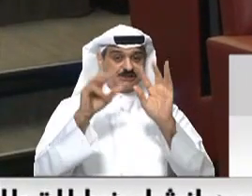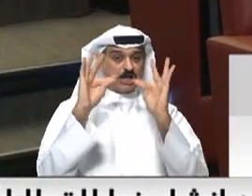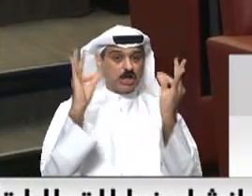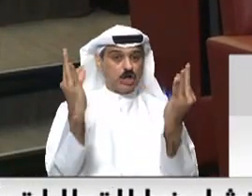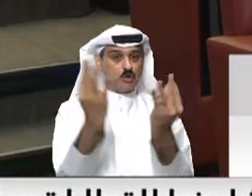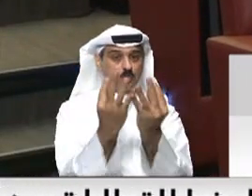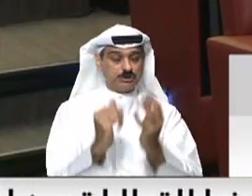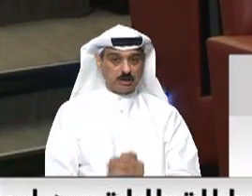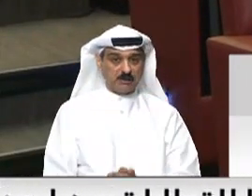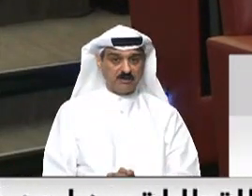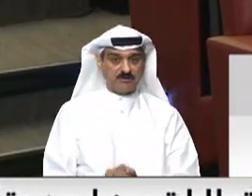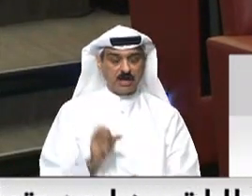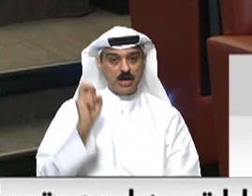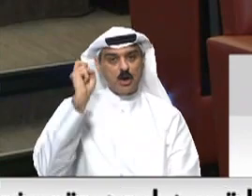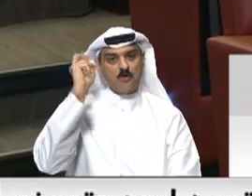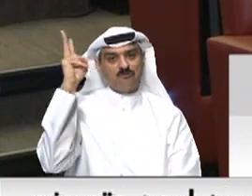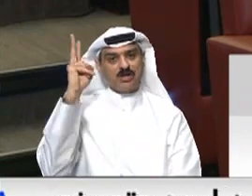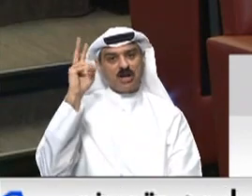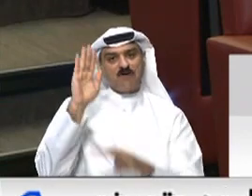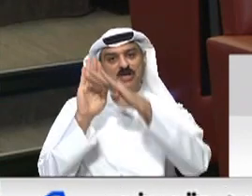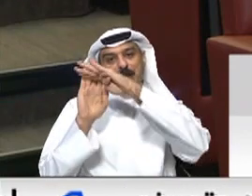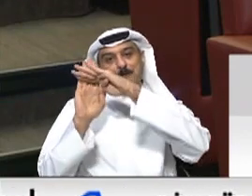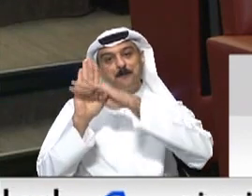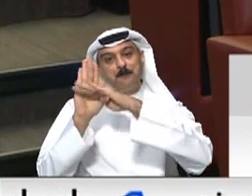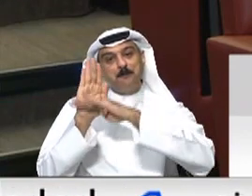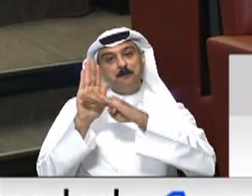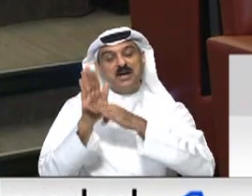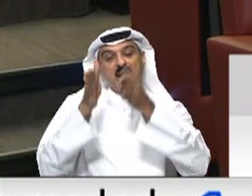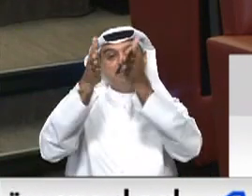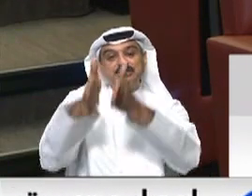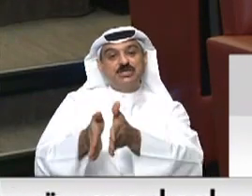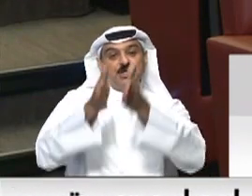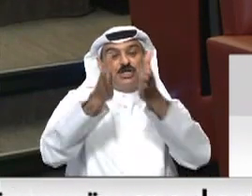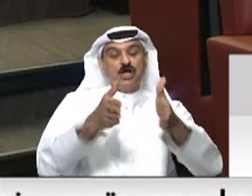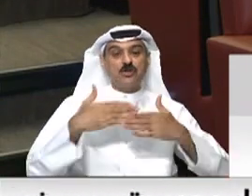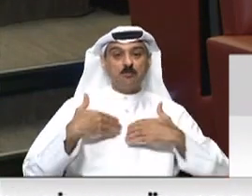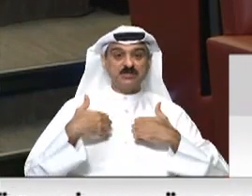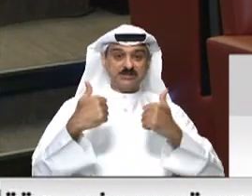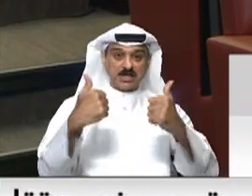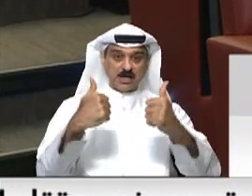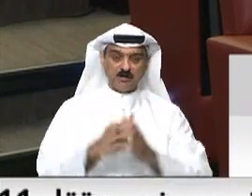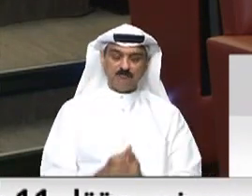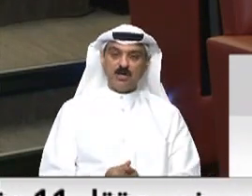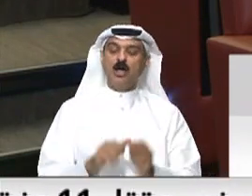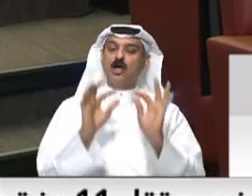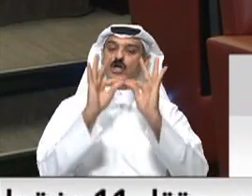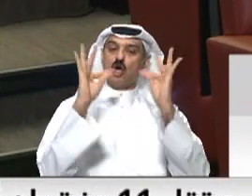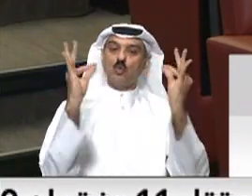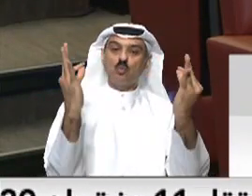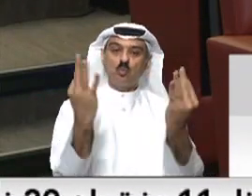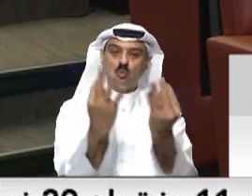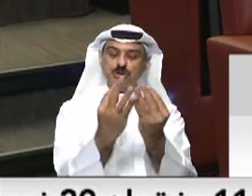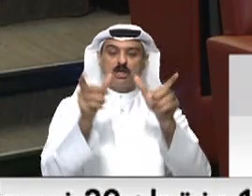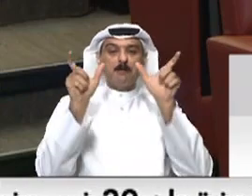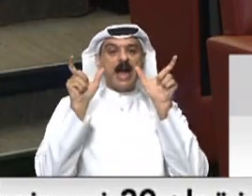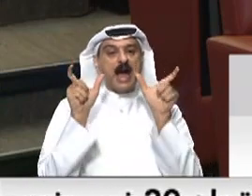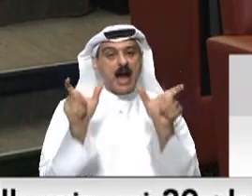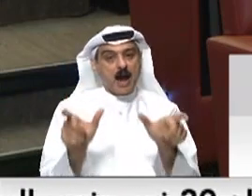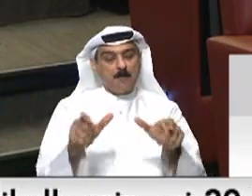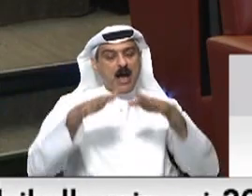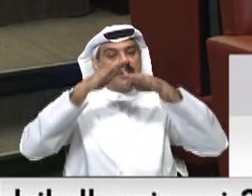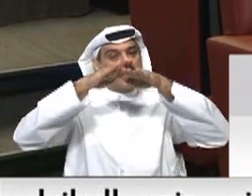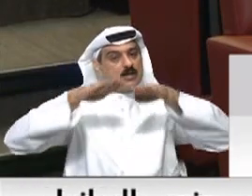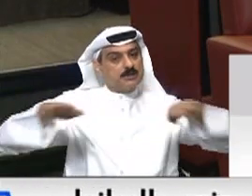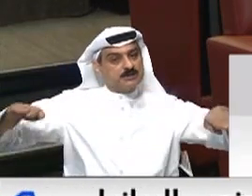تطبيق مبادرة المدن الصحية هو واحد من الجوانب اللي تدعم أن يكون المجتمع آمن مستقر، يكون في استقرار